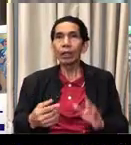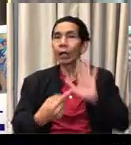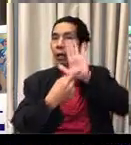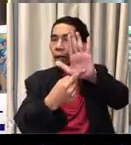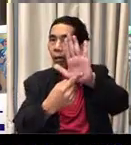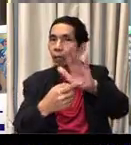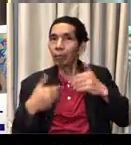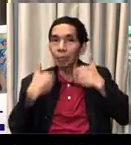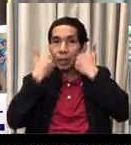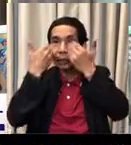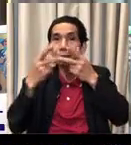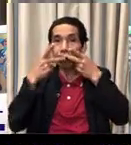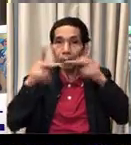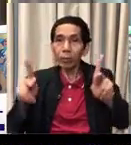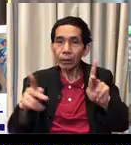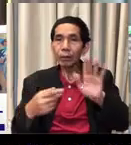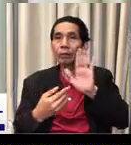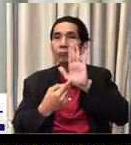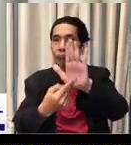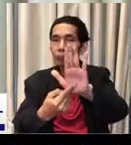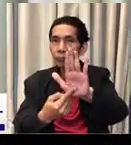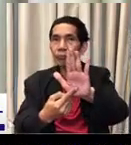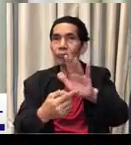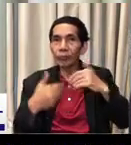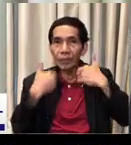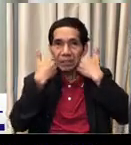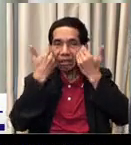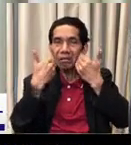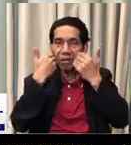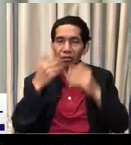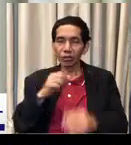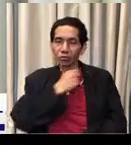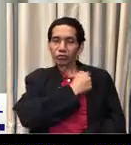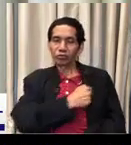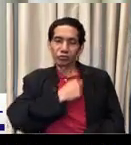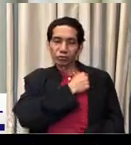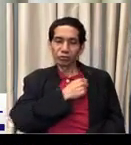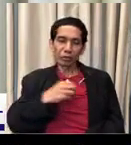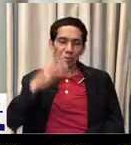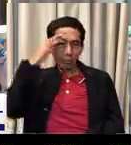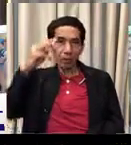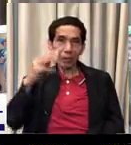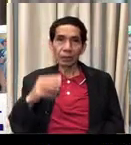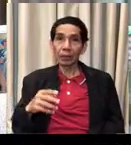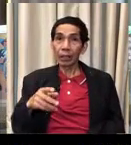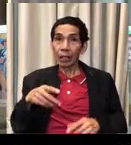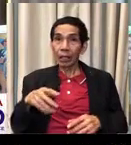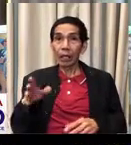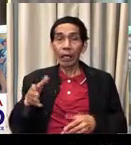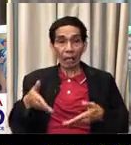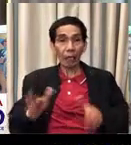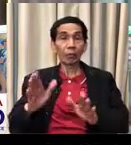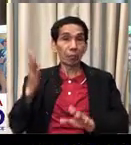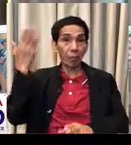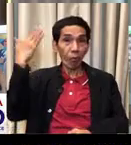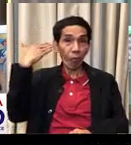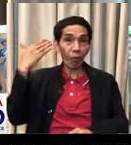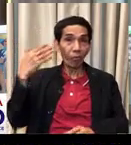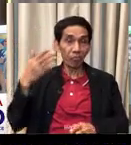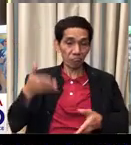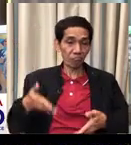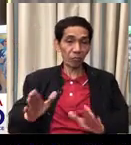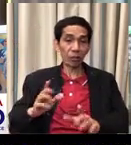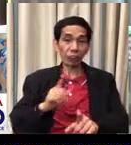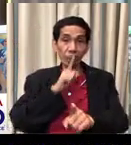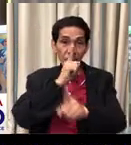tayo magkahiyaan sa publiko. Natatakot po kasi ang mayor ay patawarin niyo po ako. Pinagbigyan ko yan mga yan eh.